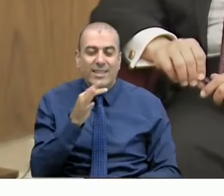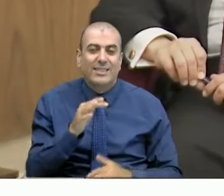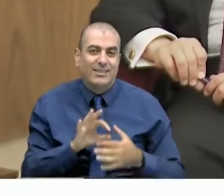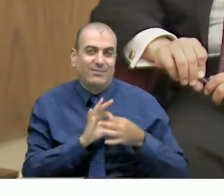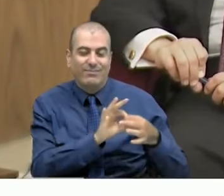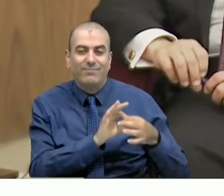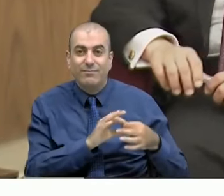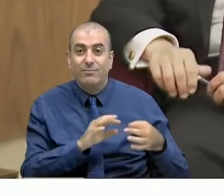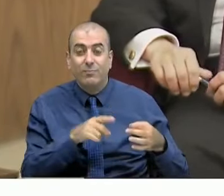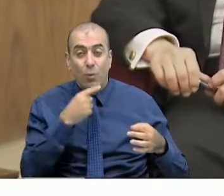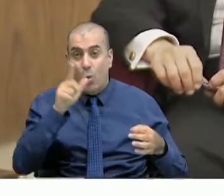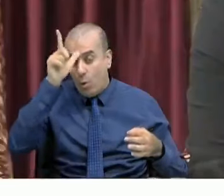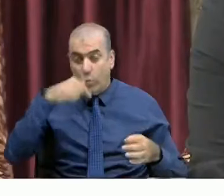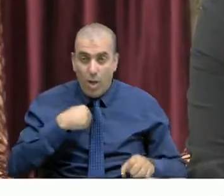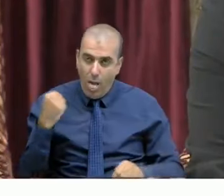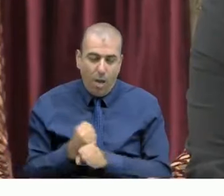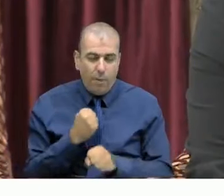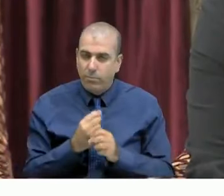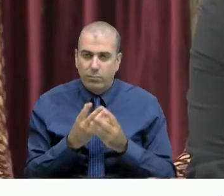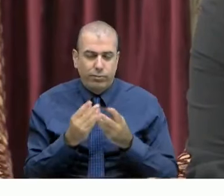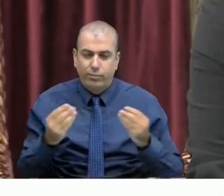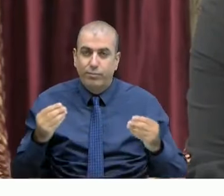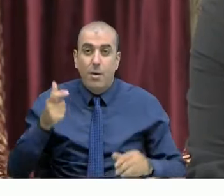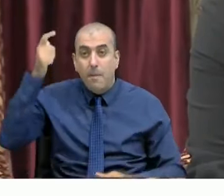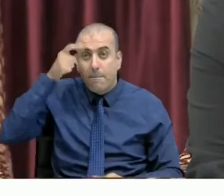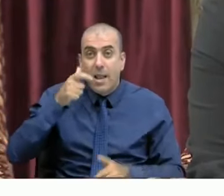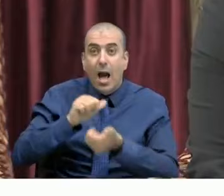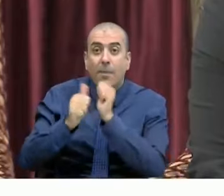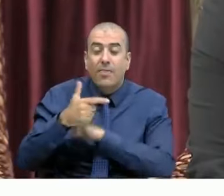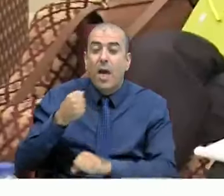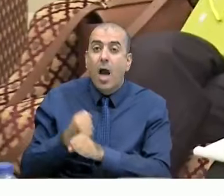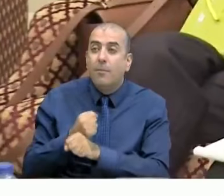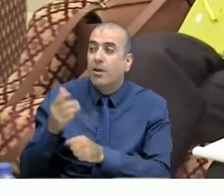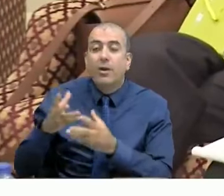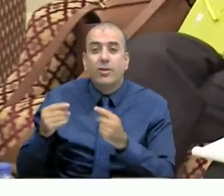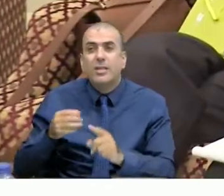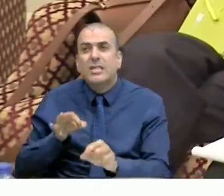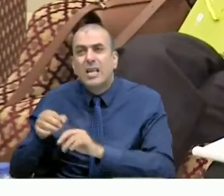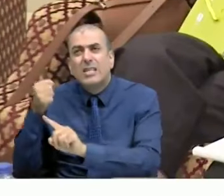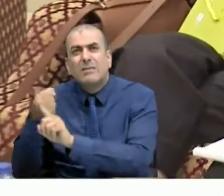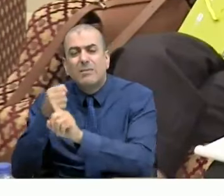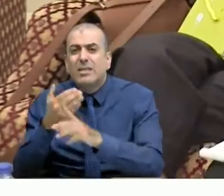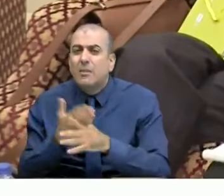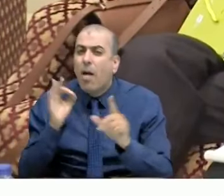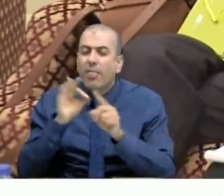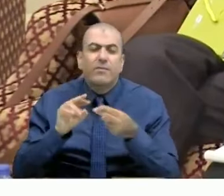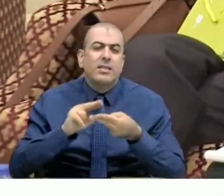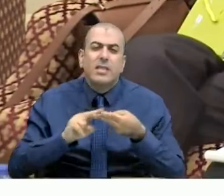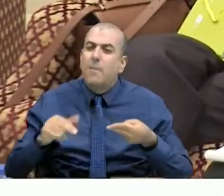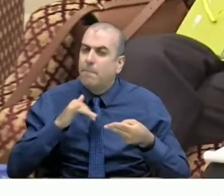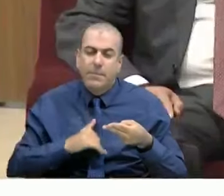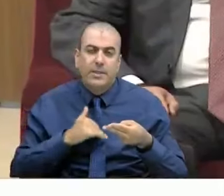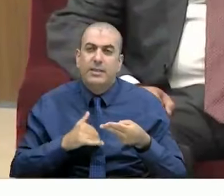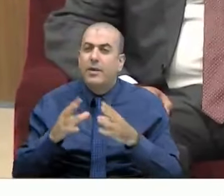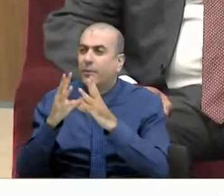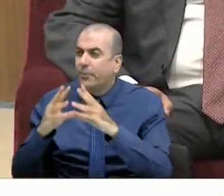مراد عن الجهود الاردنيه التي يقودها جلاله الملك عبد الله الثاني لحل الازمه الاقليميه وتحقيق الامن والاستقرار والسلام